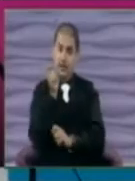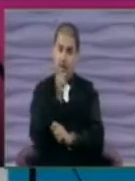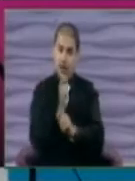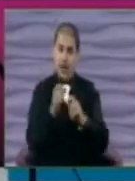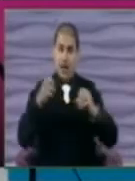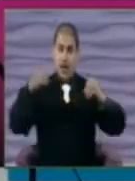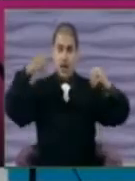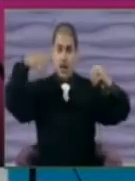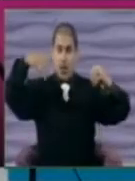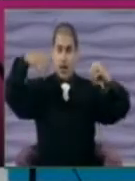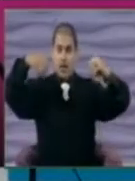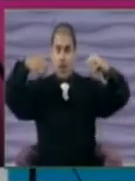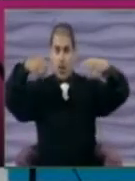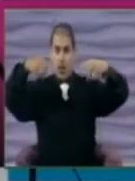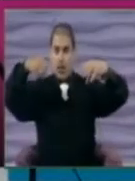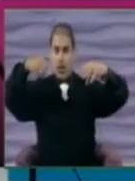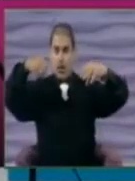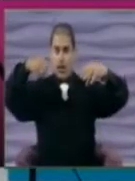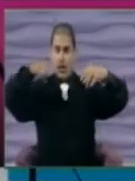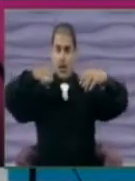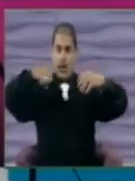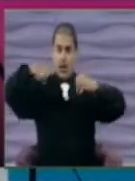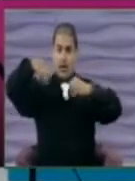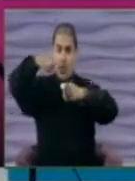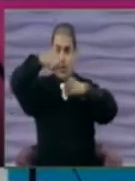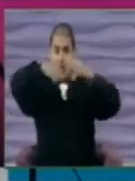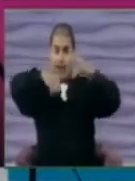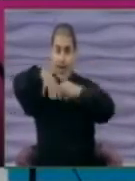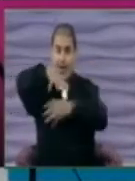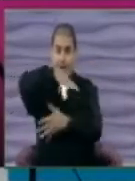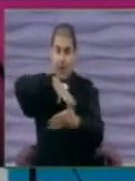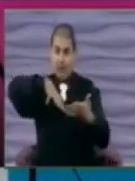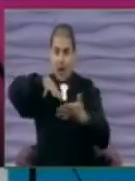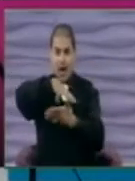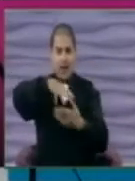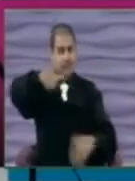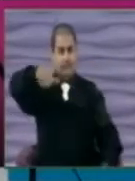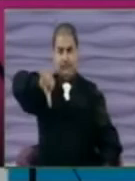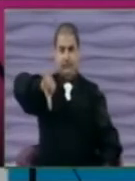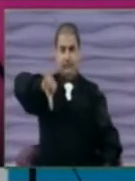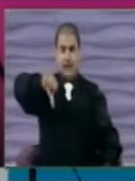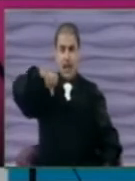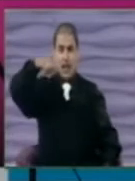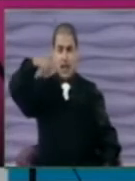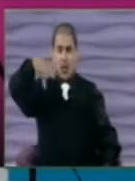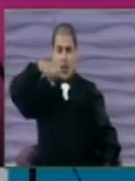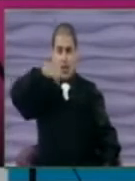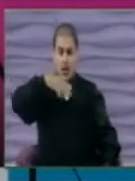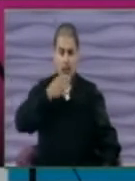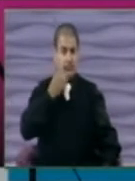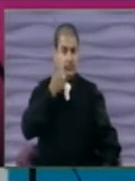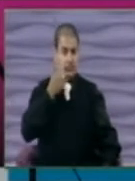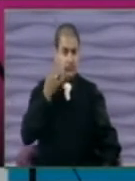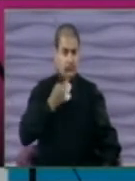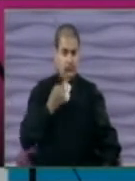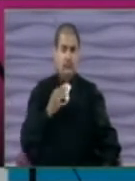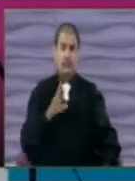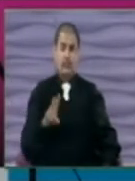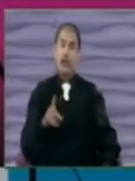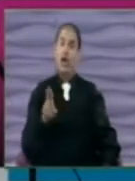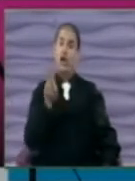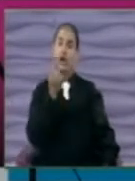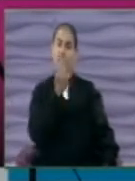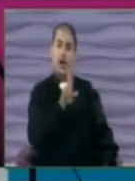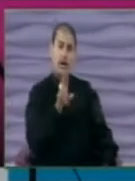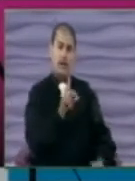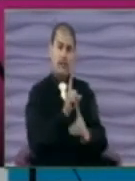مكان، بعدين قمنا جبنا الموديل وقعدنا نثبتها بالطريقه اللي بدنا مشان نصورها. طب انت كيف طورت حالك؟ هل قرات عن هذا